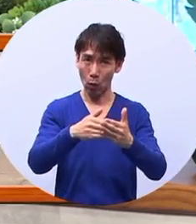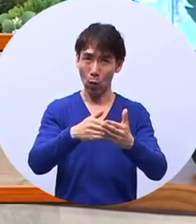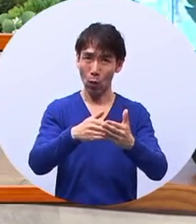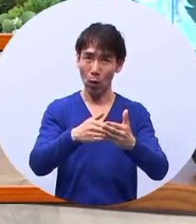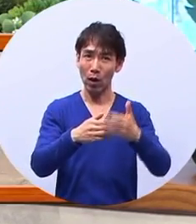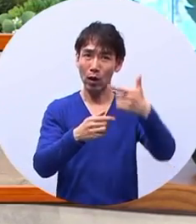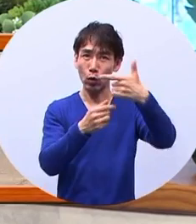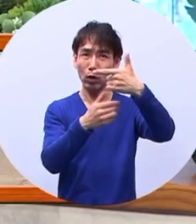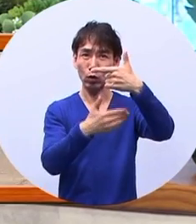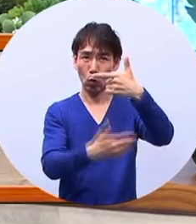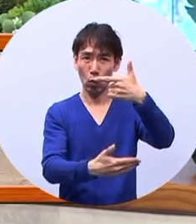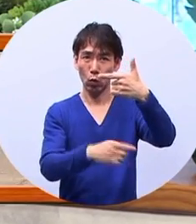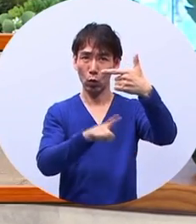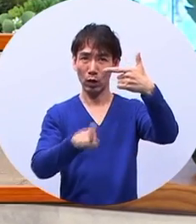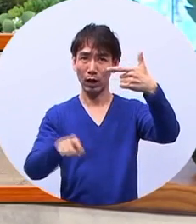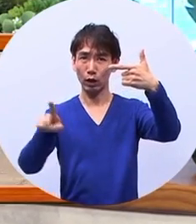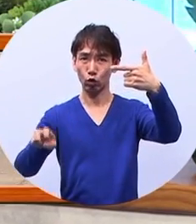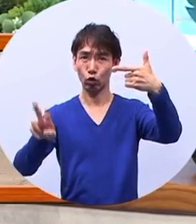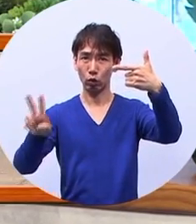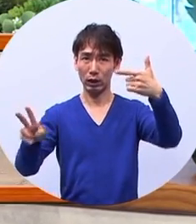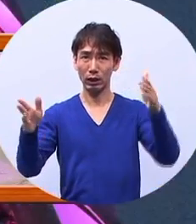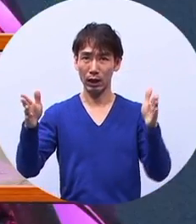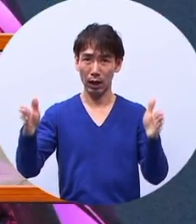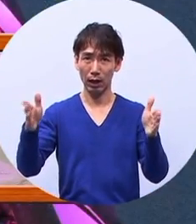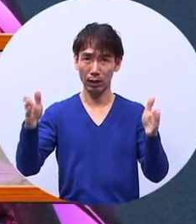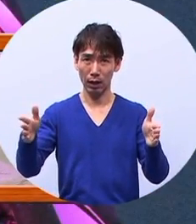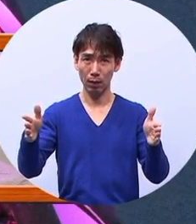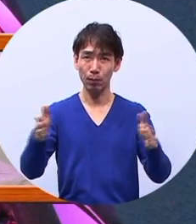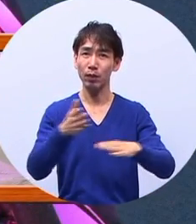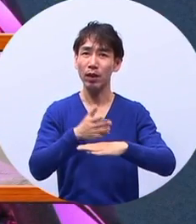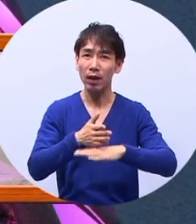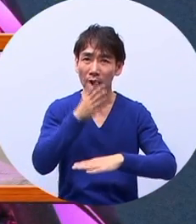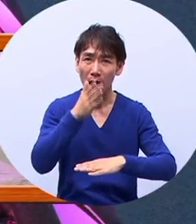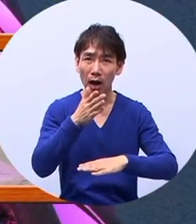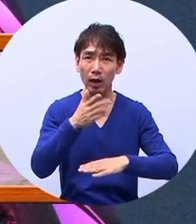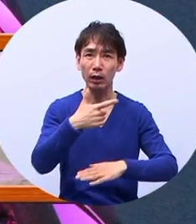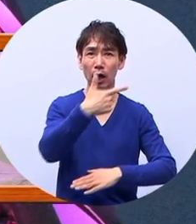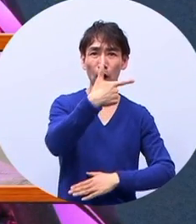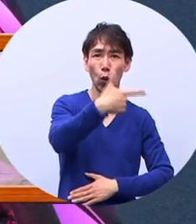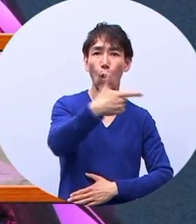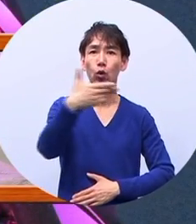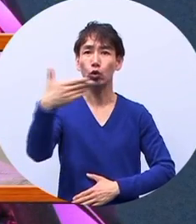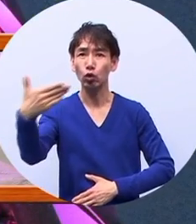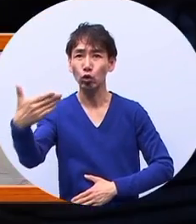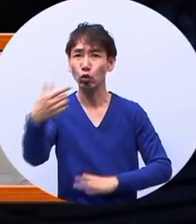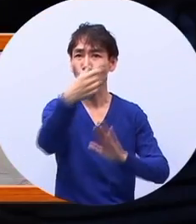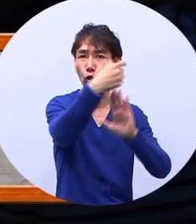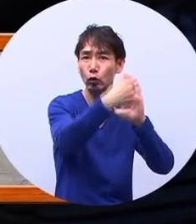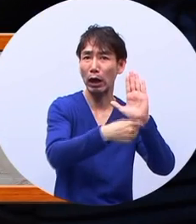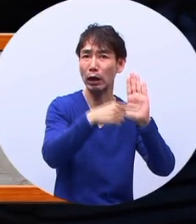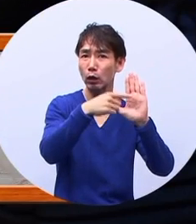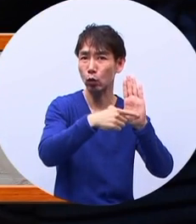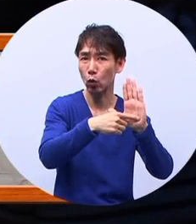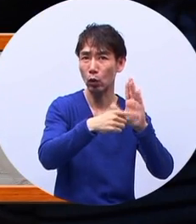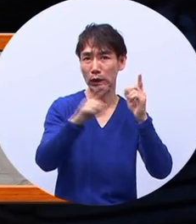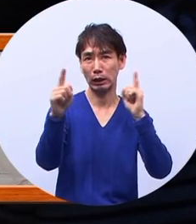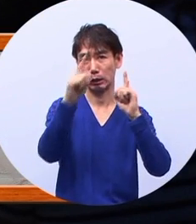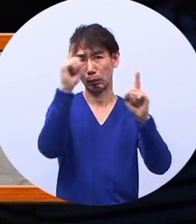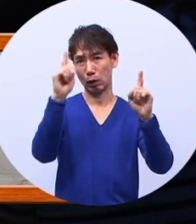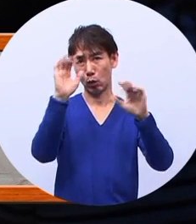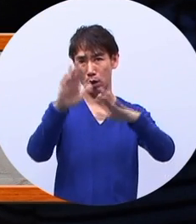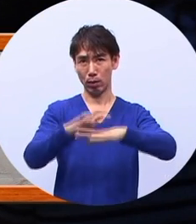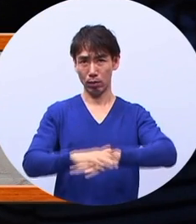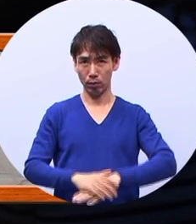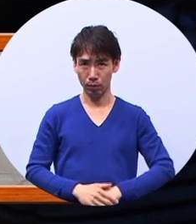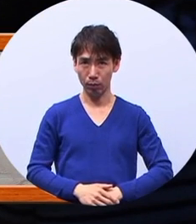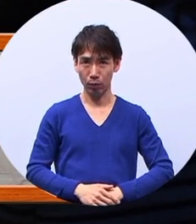からですね、12日までになりますけれども、感謝69という、イベントが行われます。こちらは書道家の武田総雲氏